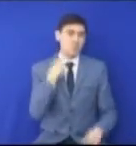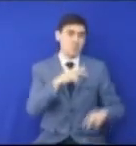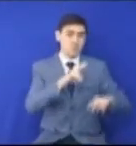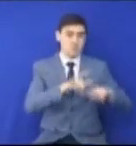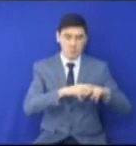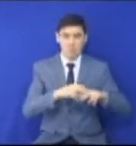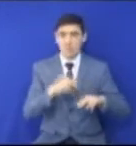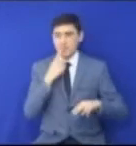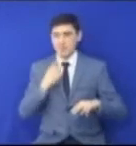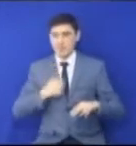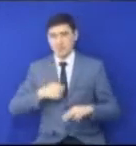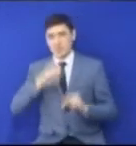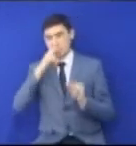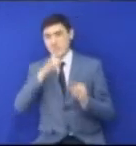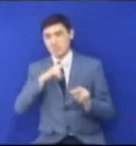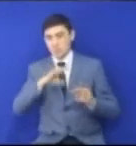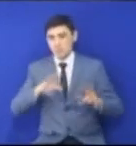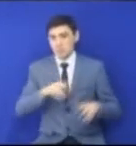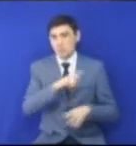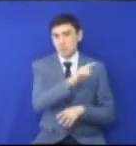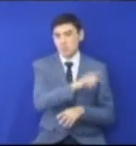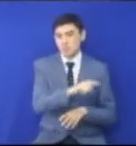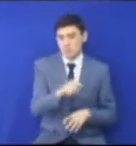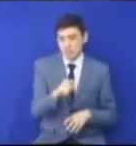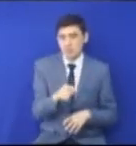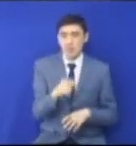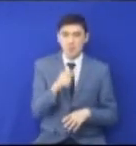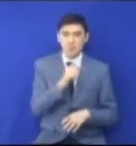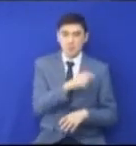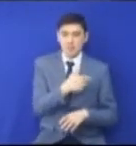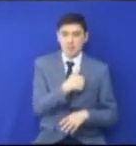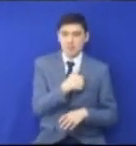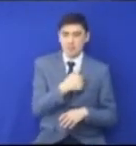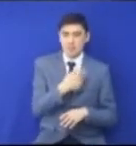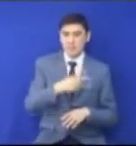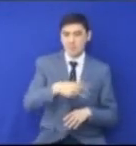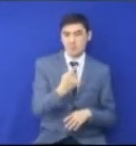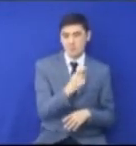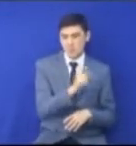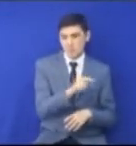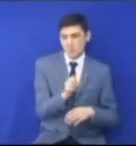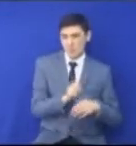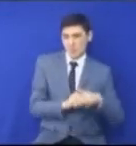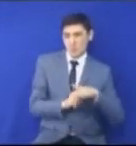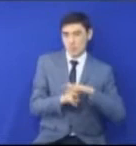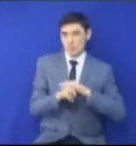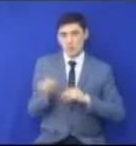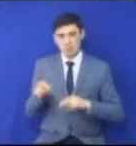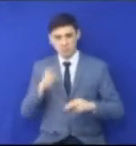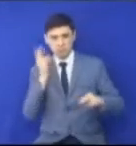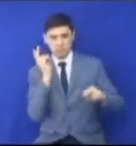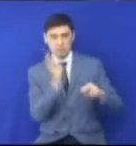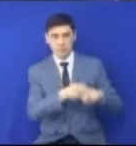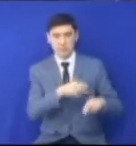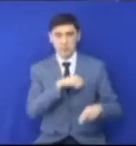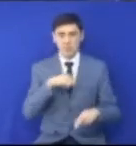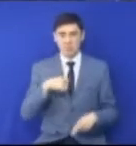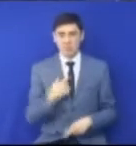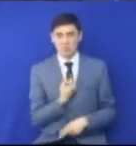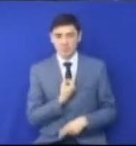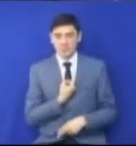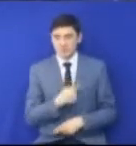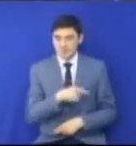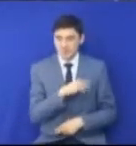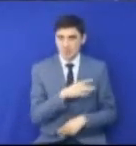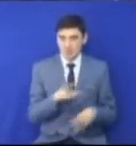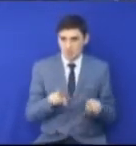ерлігі баяндалады. Жас жауынгер қатаң тәртіптегі колониядан қашпақ болған 21 жазасын өтеушінің жолына жалғыз өзі тосқауыл болды.